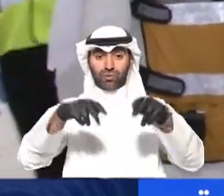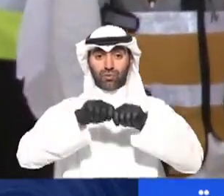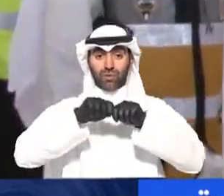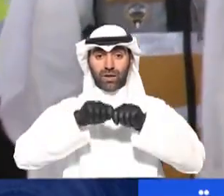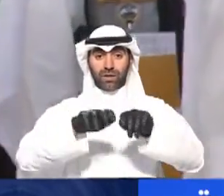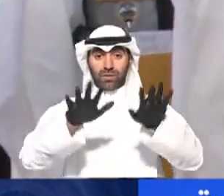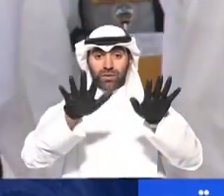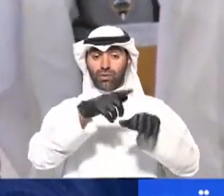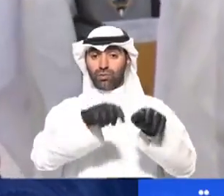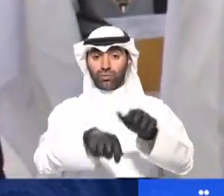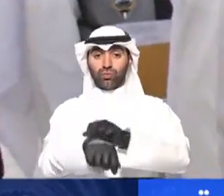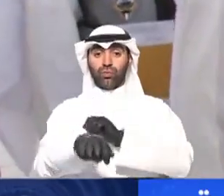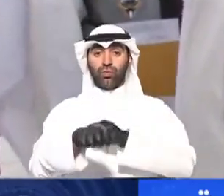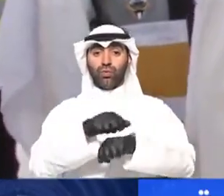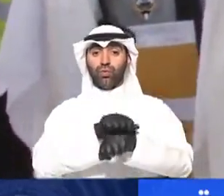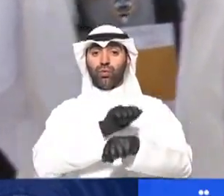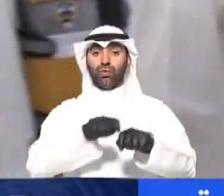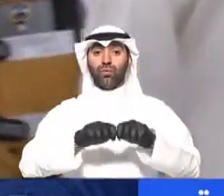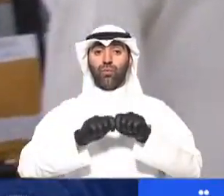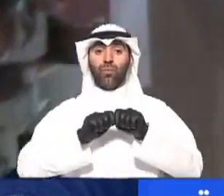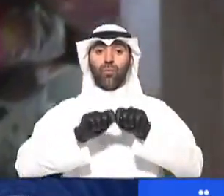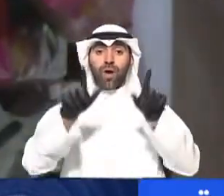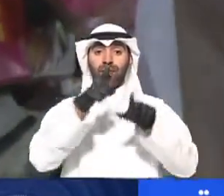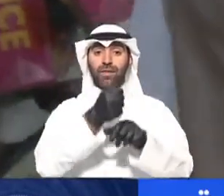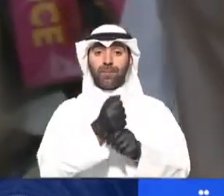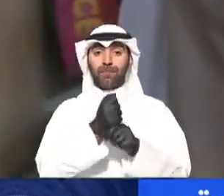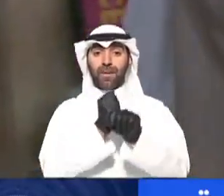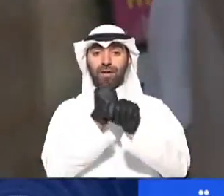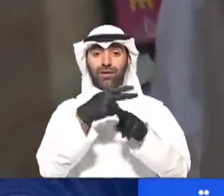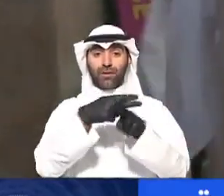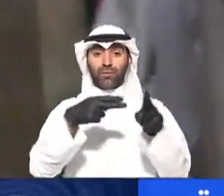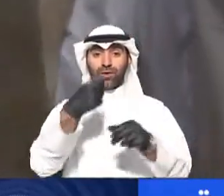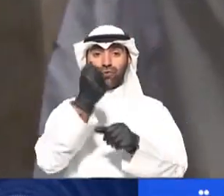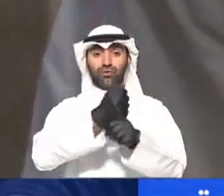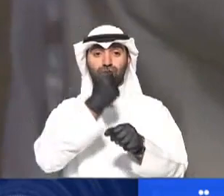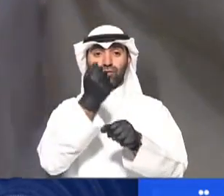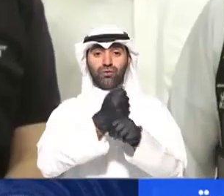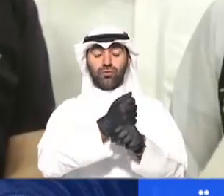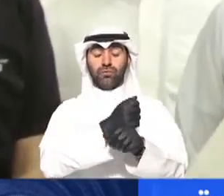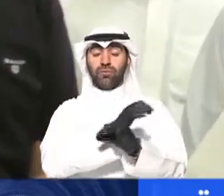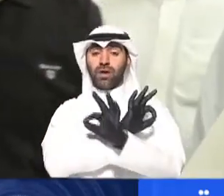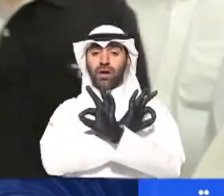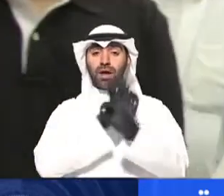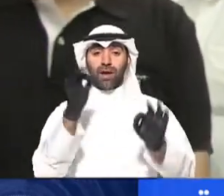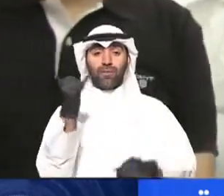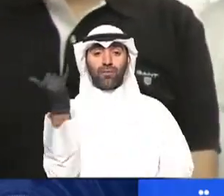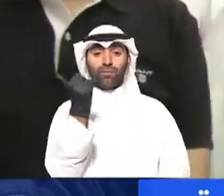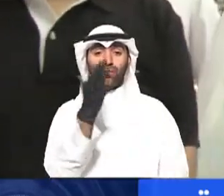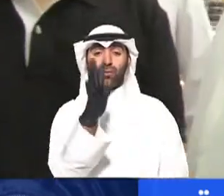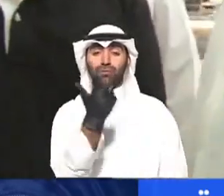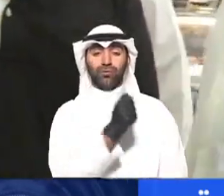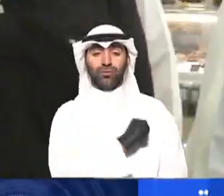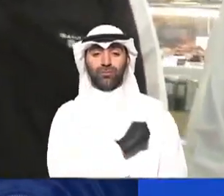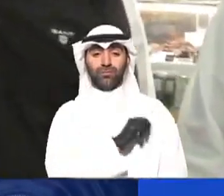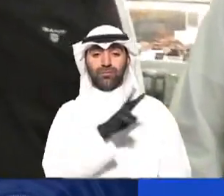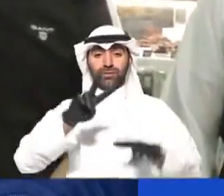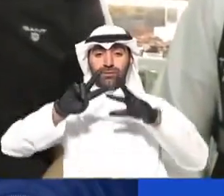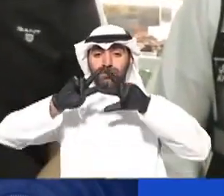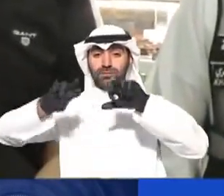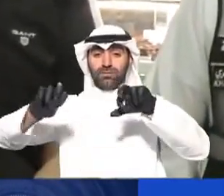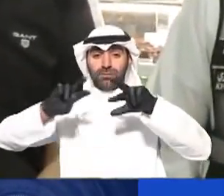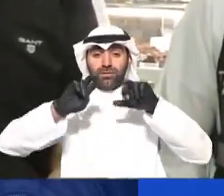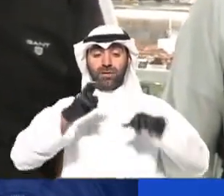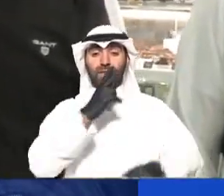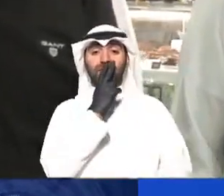تطبيق كافة الاشتراطات الوقائية الصحية على الأسواق الغذائية الموازية. احنا في جولات مستمرة، يعني